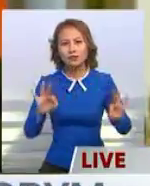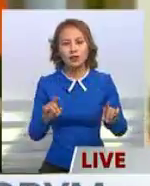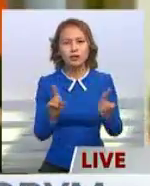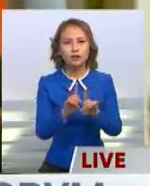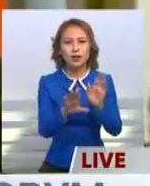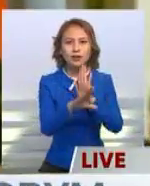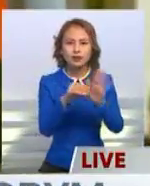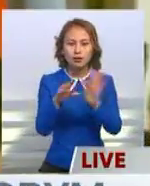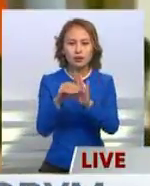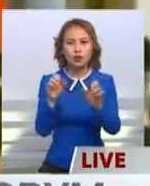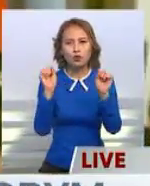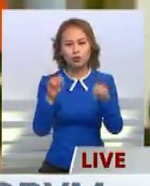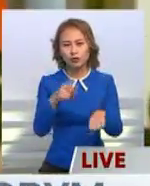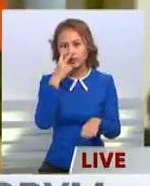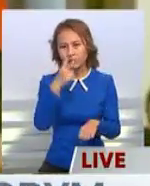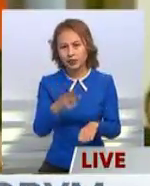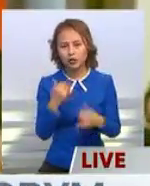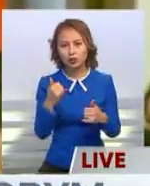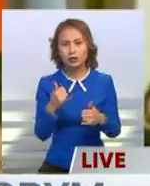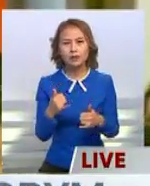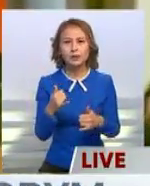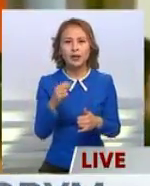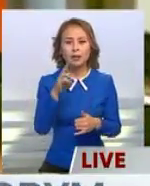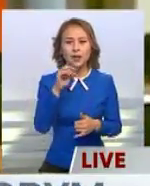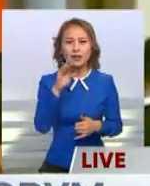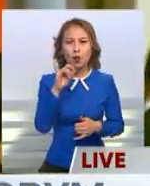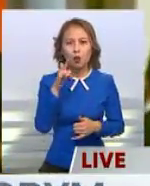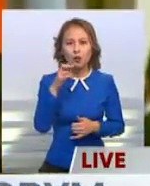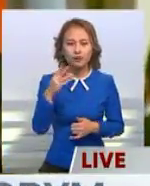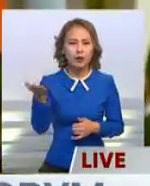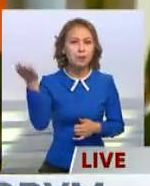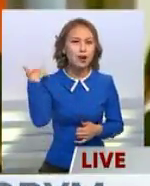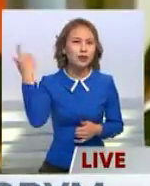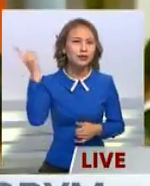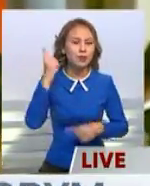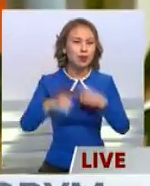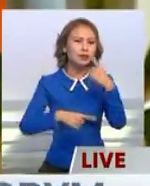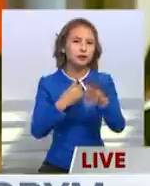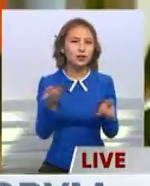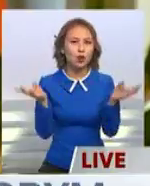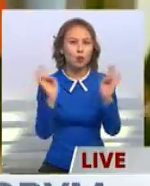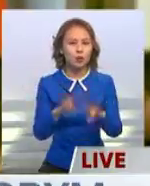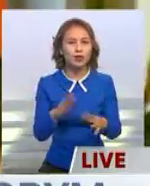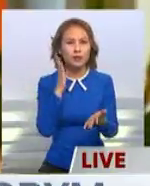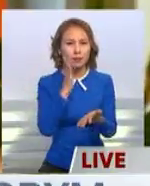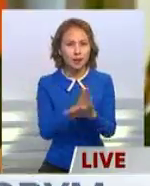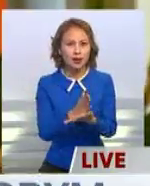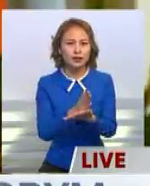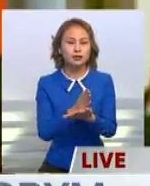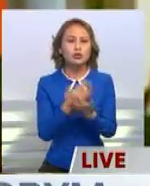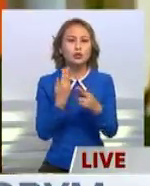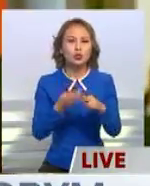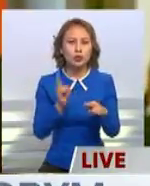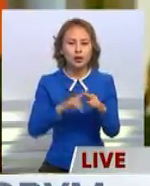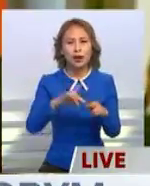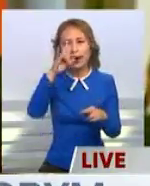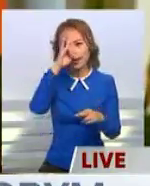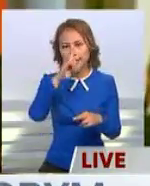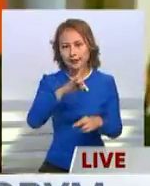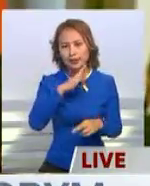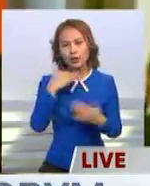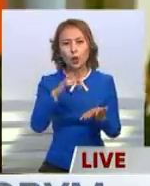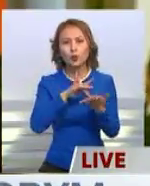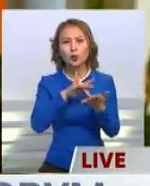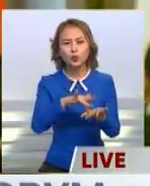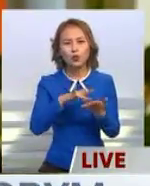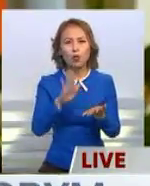мен шатқалдарда көретін нәрсе көп. Әсіресе петроглифтер, бұрынғы заманның хабардар ететін мекендер баршылық. Сондықтан Қазақстанда туризм